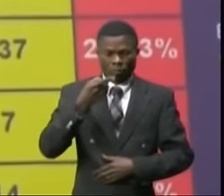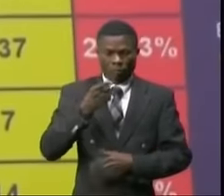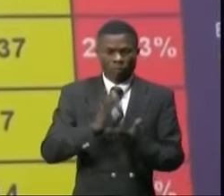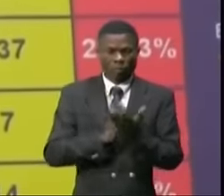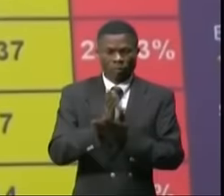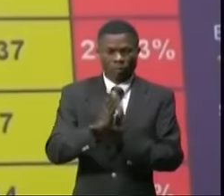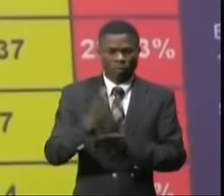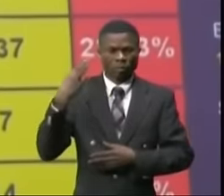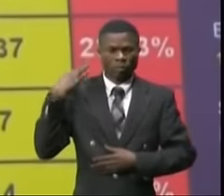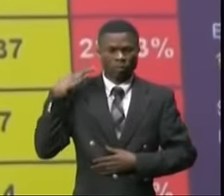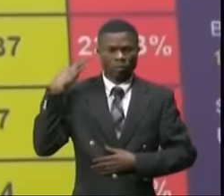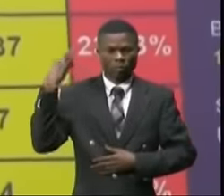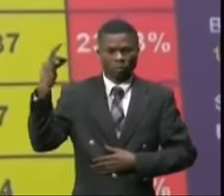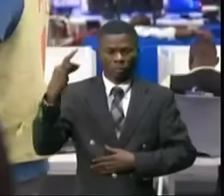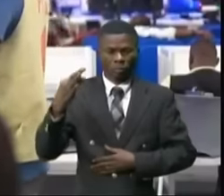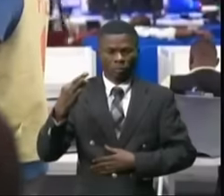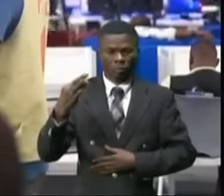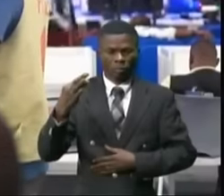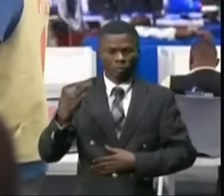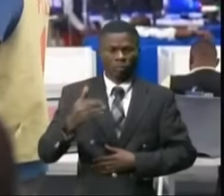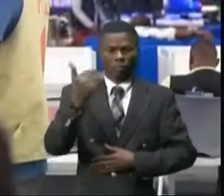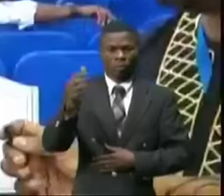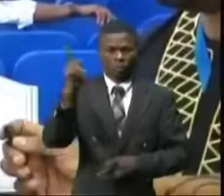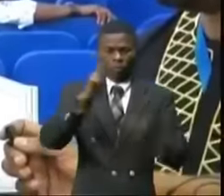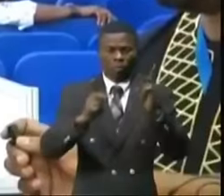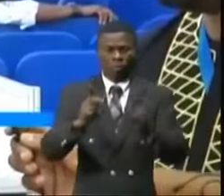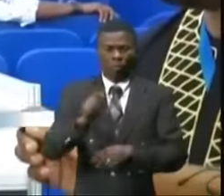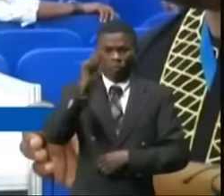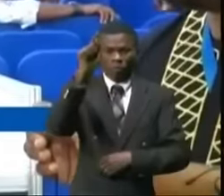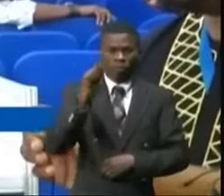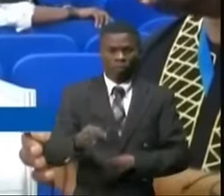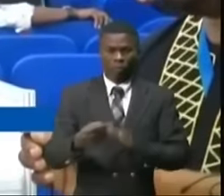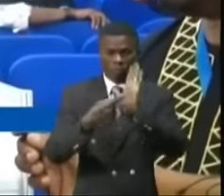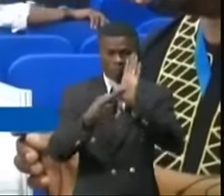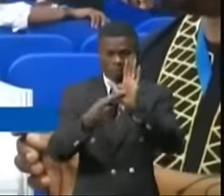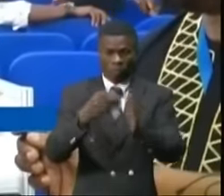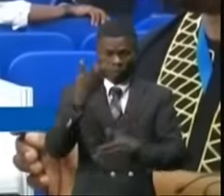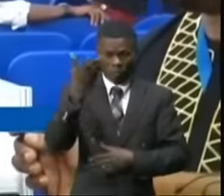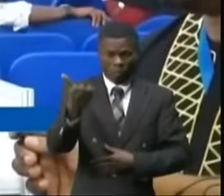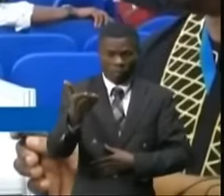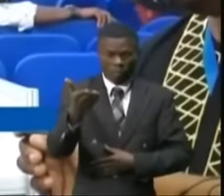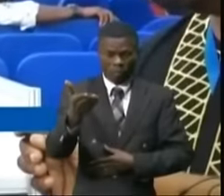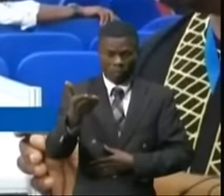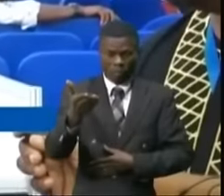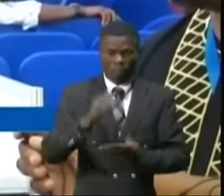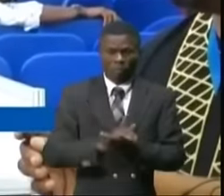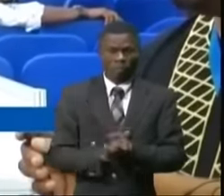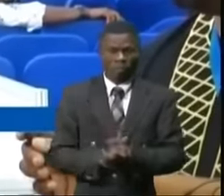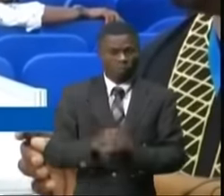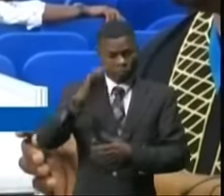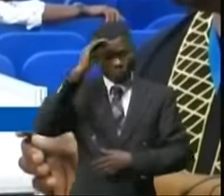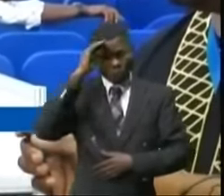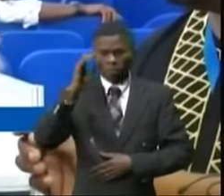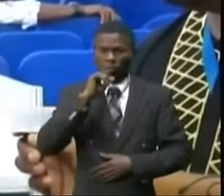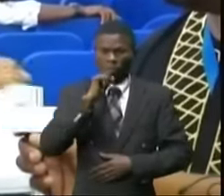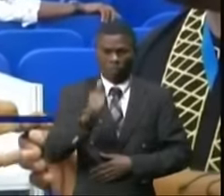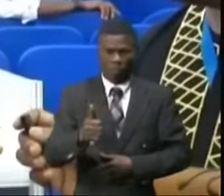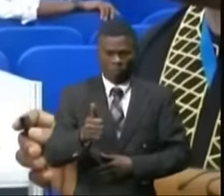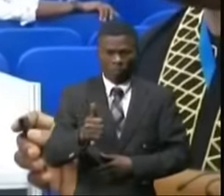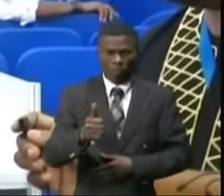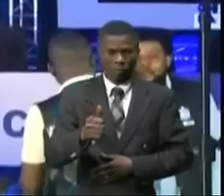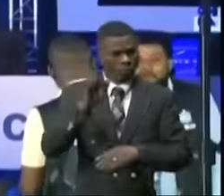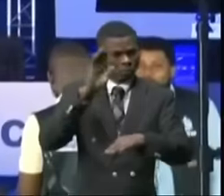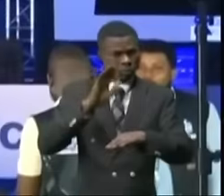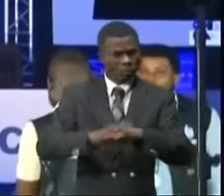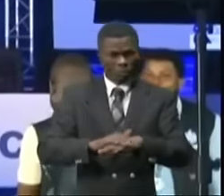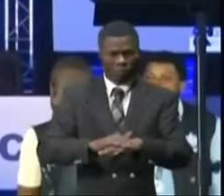aux candidatures devant eux. Les résultats que vous voyez derrière moi là, on n'y a pas touché. On n'a pas